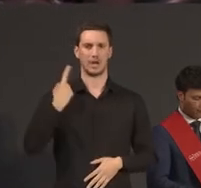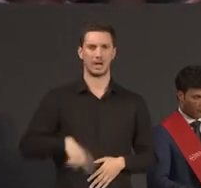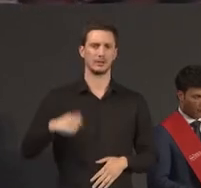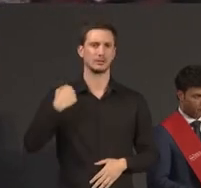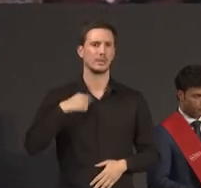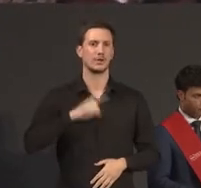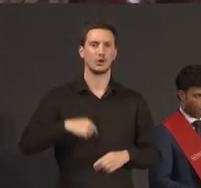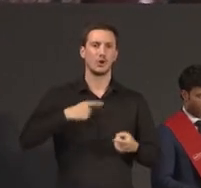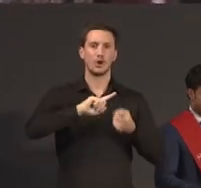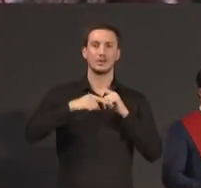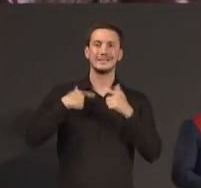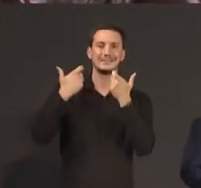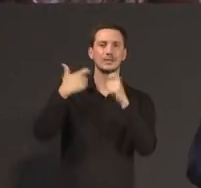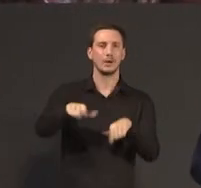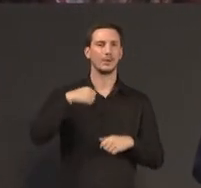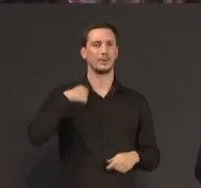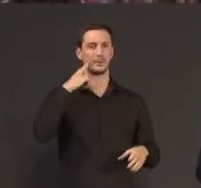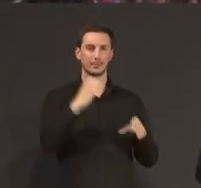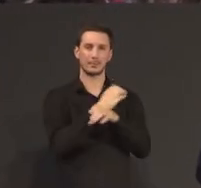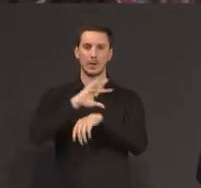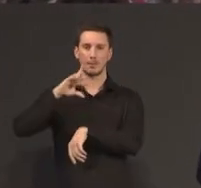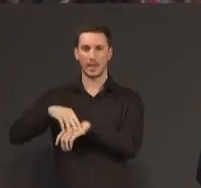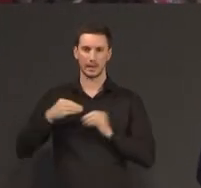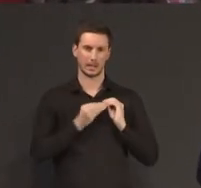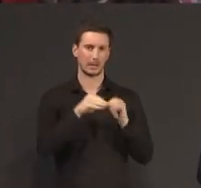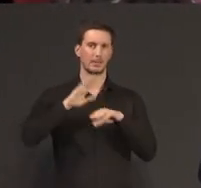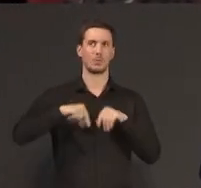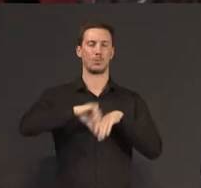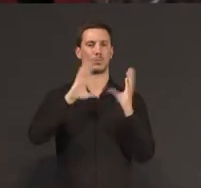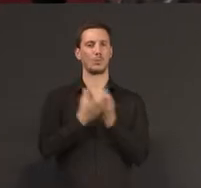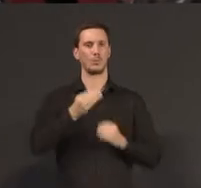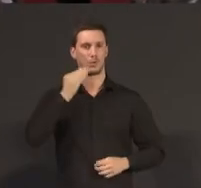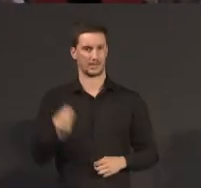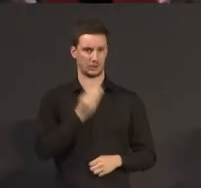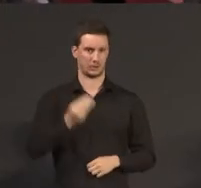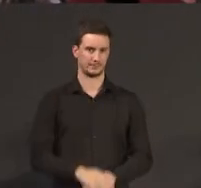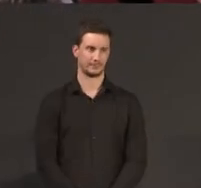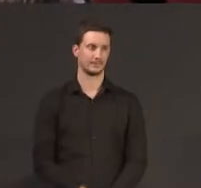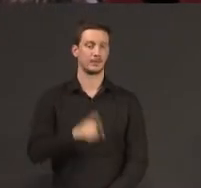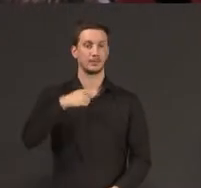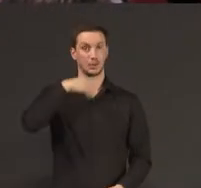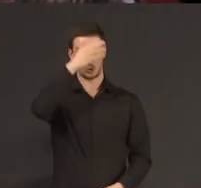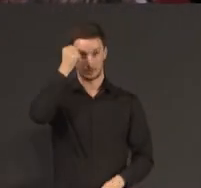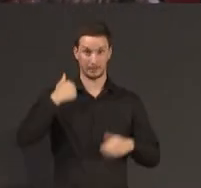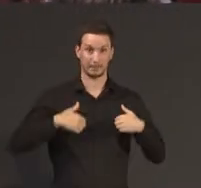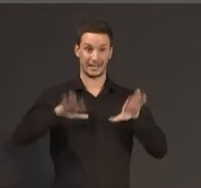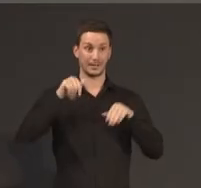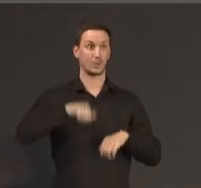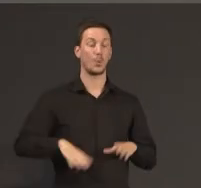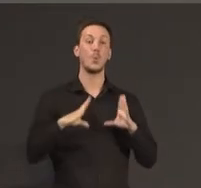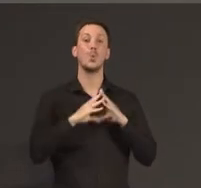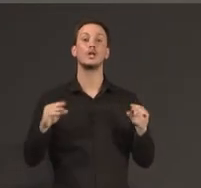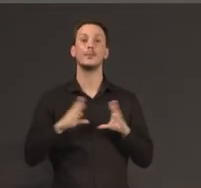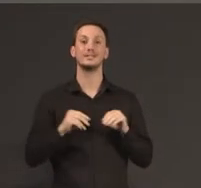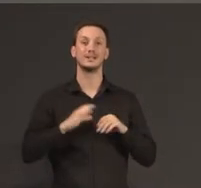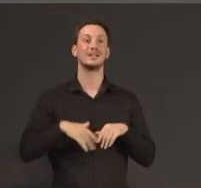tenir un impacte positiu en el sector biomèdic per tal de fer del món un lloc millor. I no oblidem, però, que la universitat,